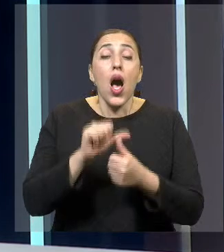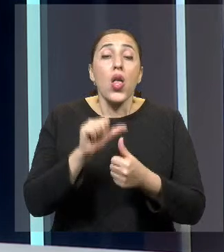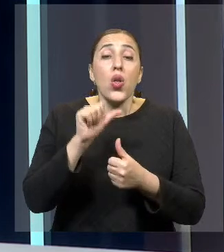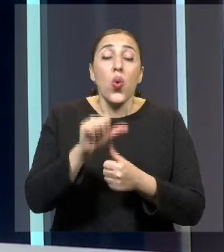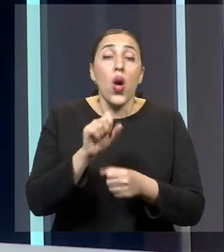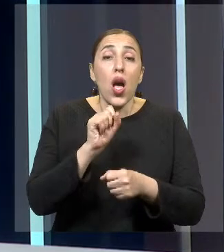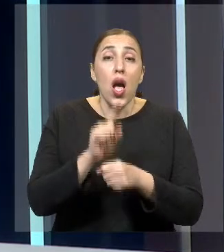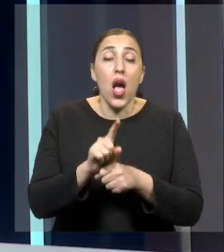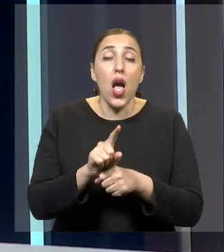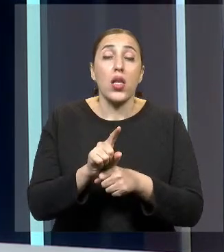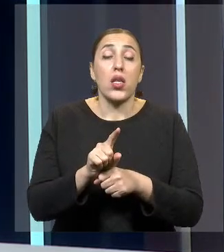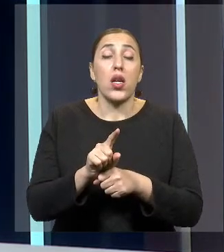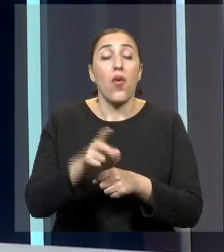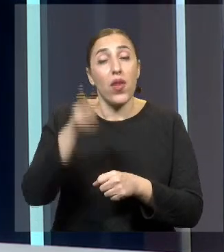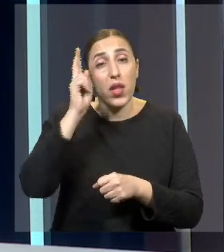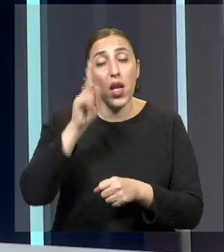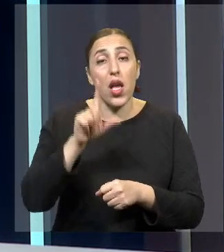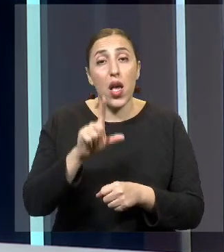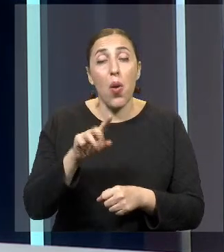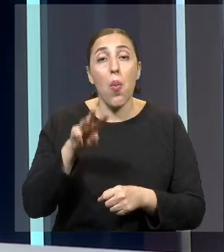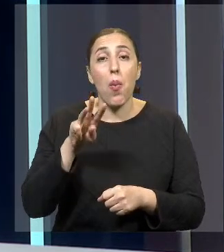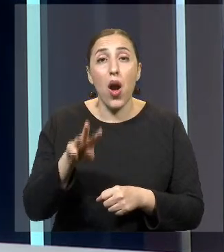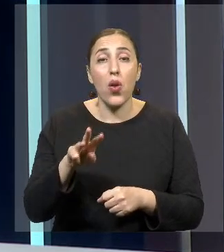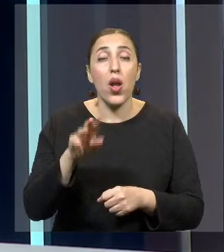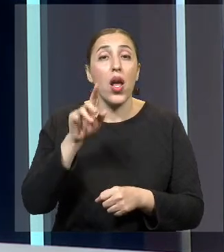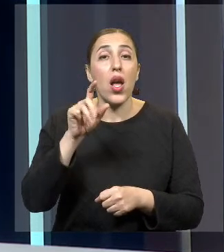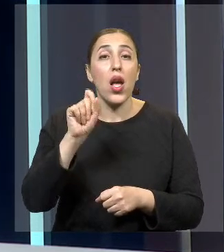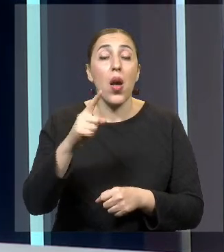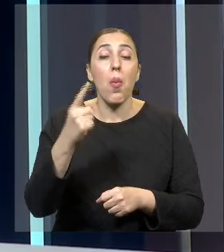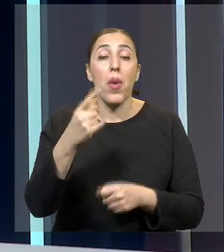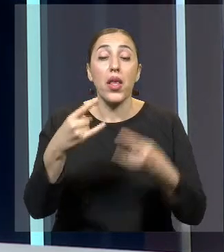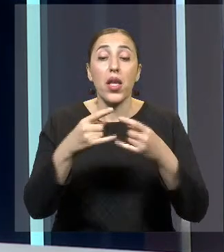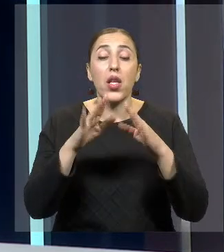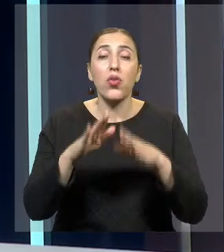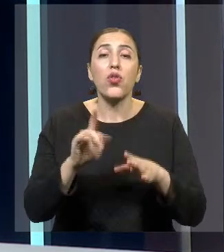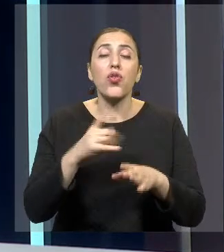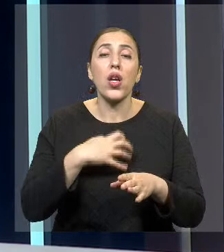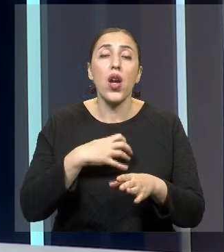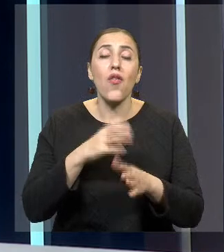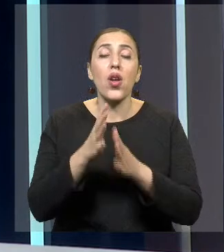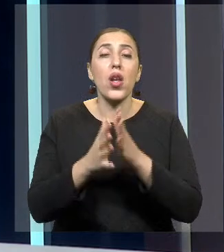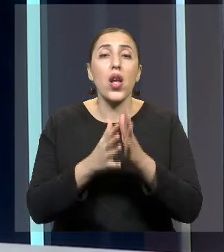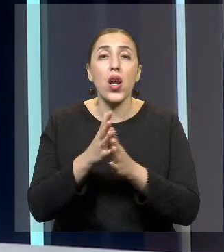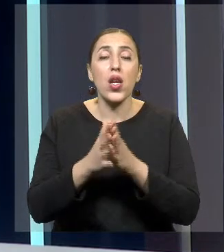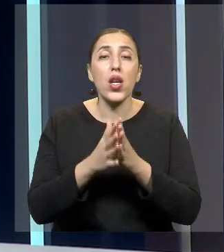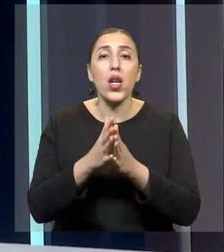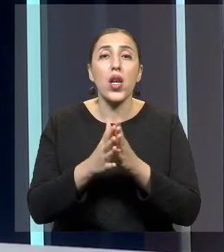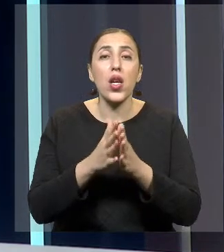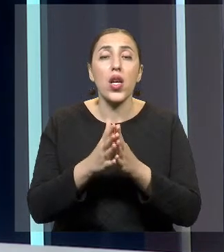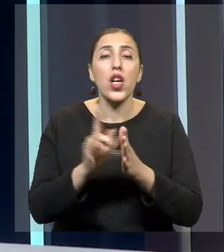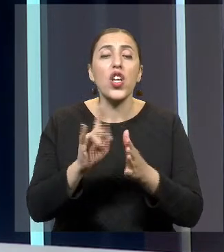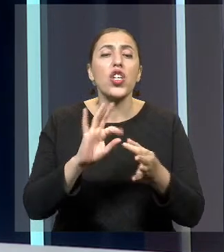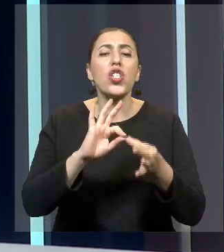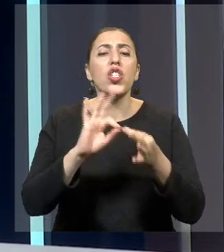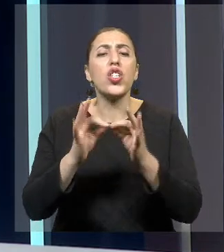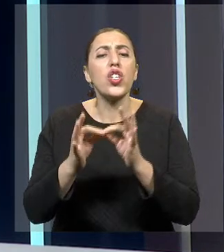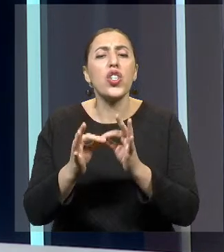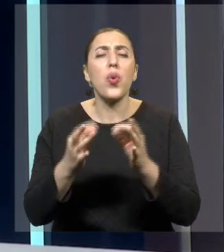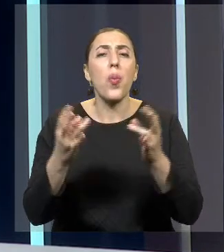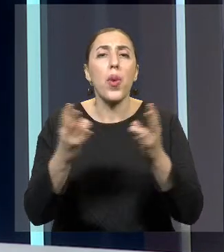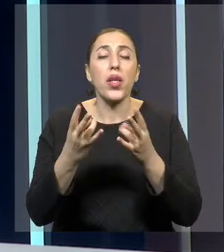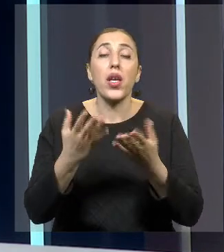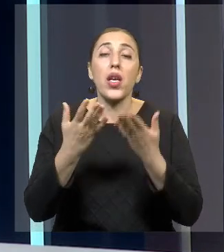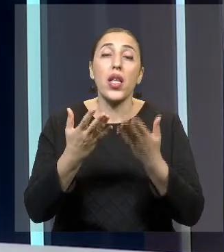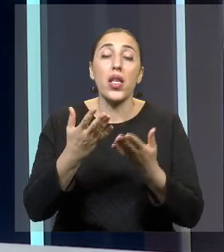Մարուկյանը Հայայն հերուստան կերության եթերում պահագծեր է բացել, ինչ բովանդակությամբ հայտարություն կարող էր ընդումվել, եթե ալիևը